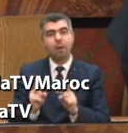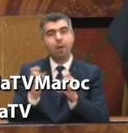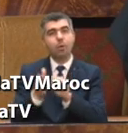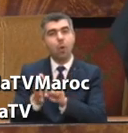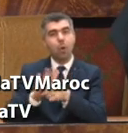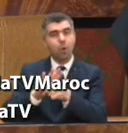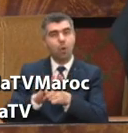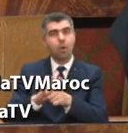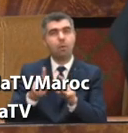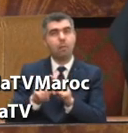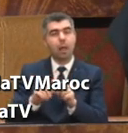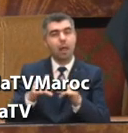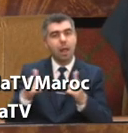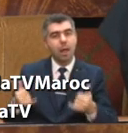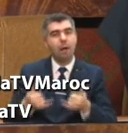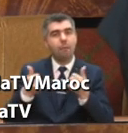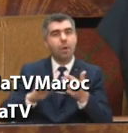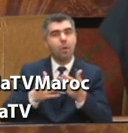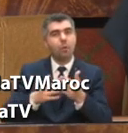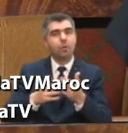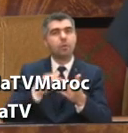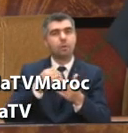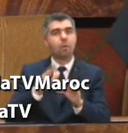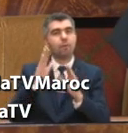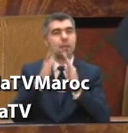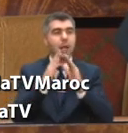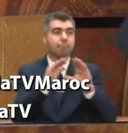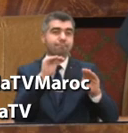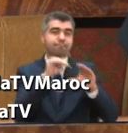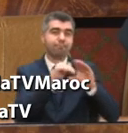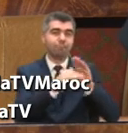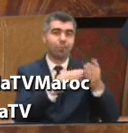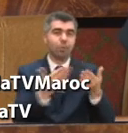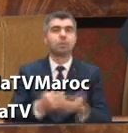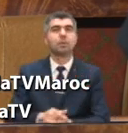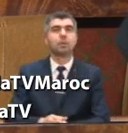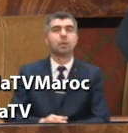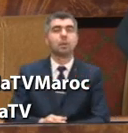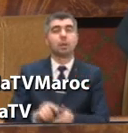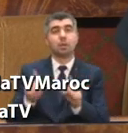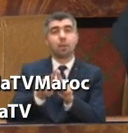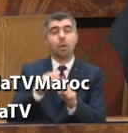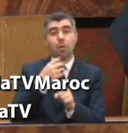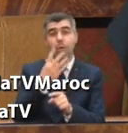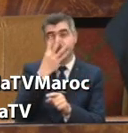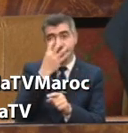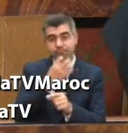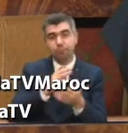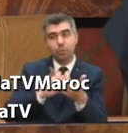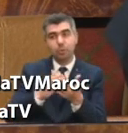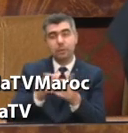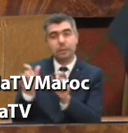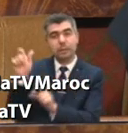احتفلت بعيدها الأممي تحت الحجر الصحي، فإننا نسجل تأثر الطبقة العاملة من تداعيات هذه الجائحة